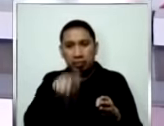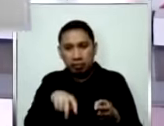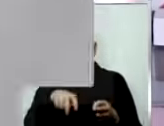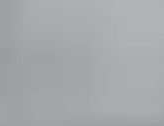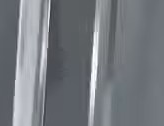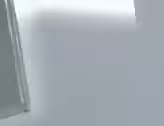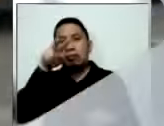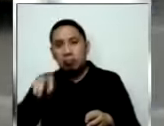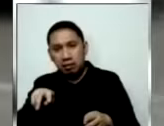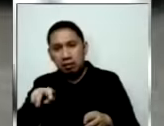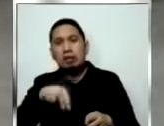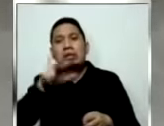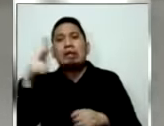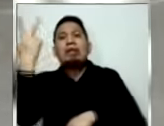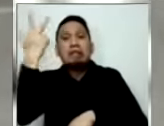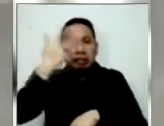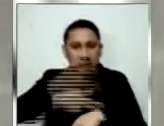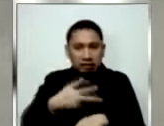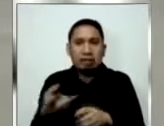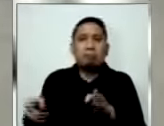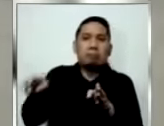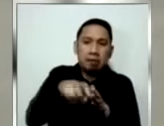Bernadette Reyes.